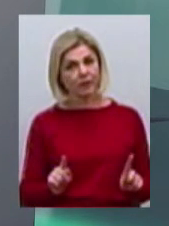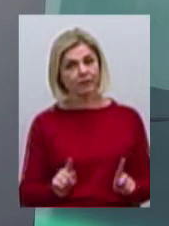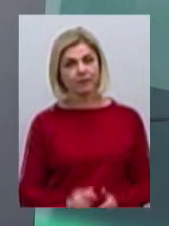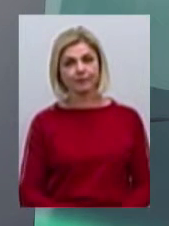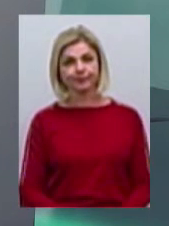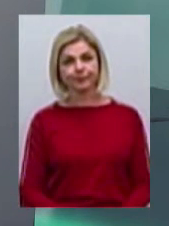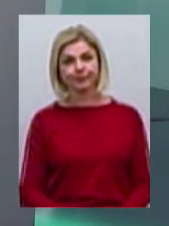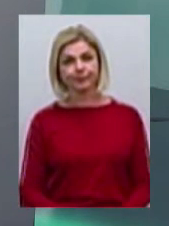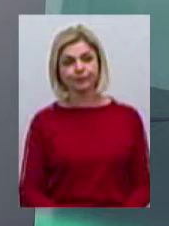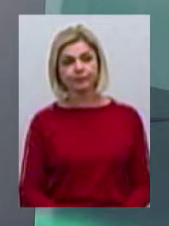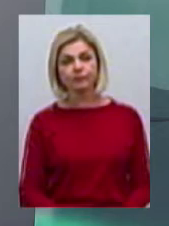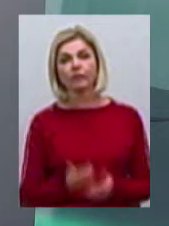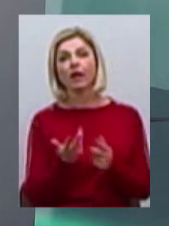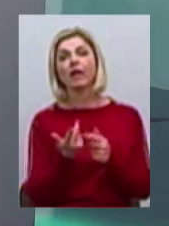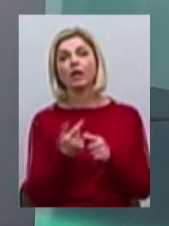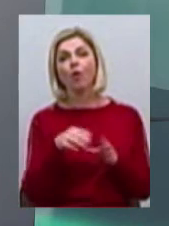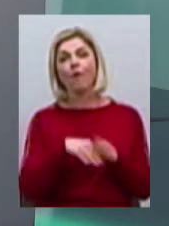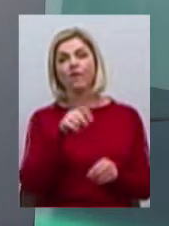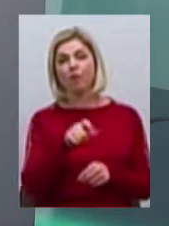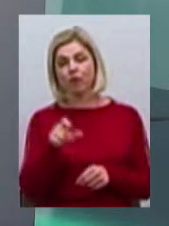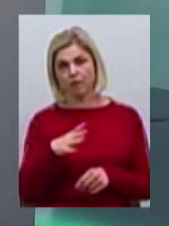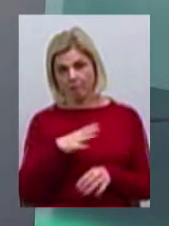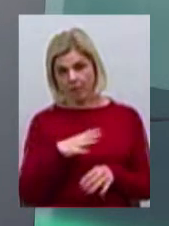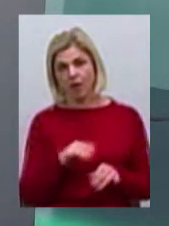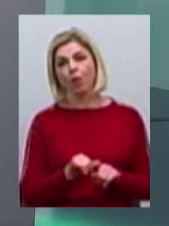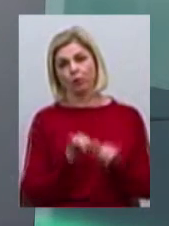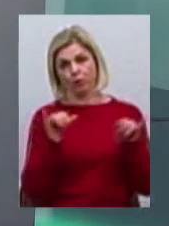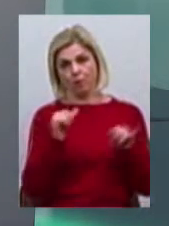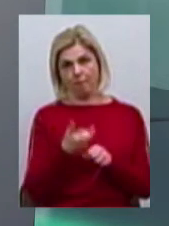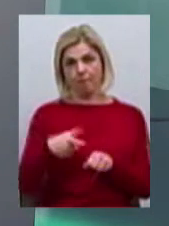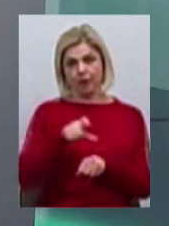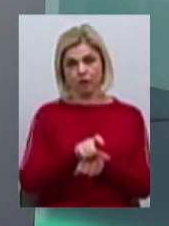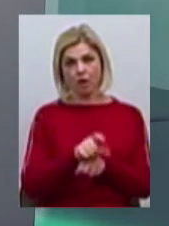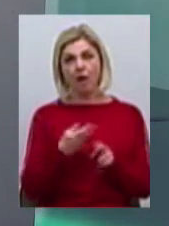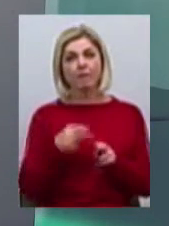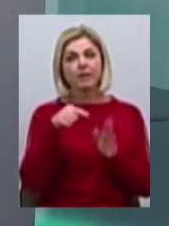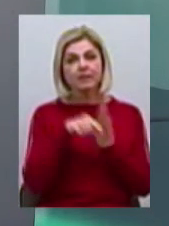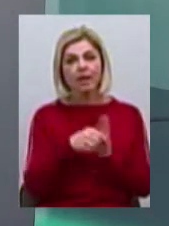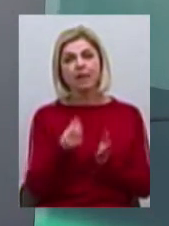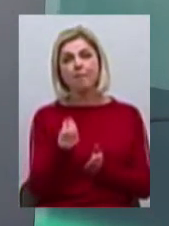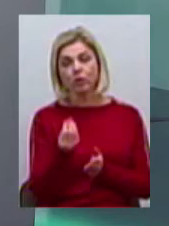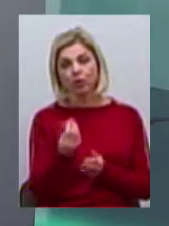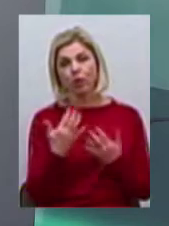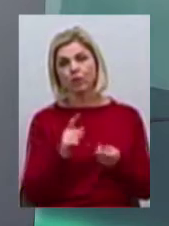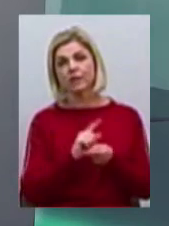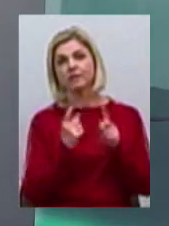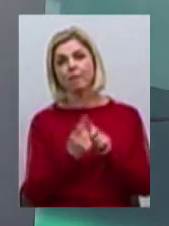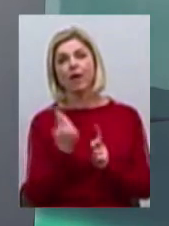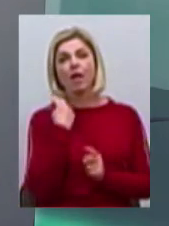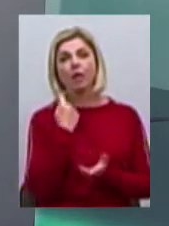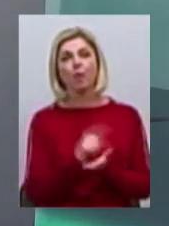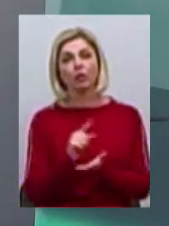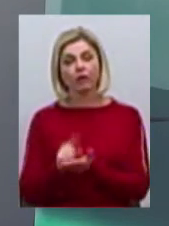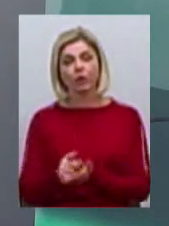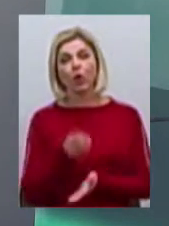особливість – кількість виборців була збільшена, дійсно, тому що цей ценз майновий замінюється податковим. Хто платив